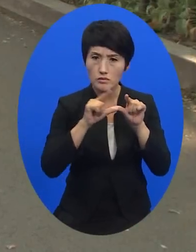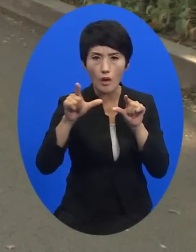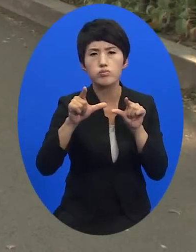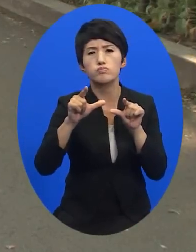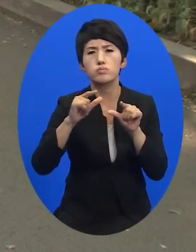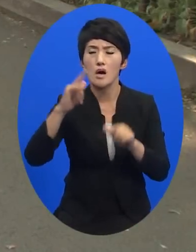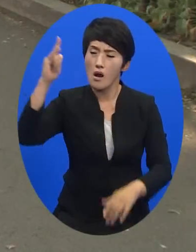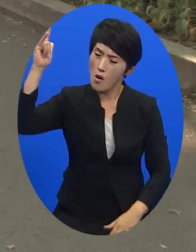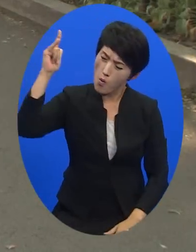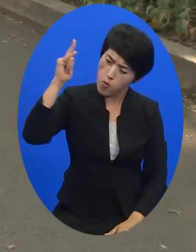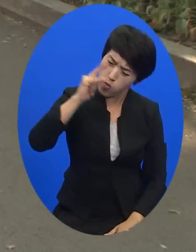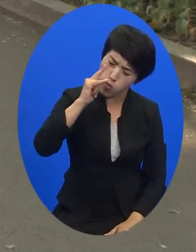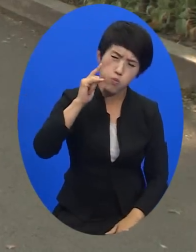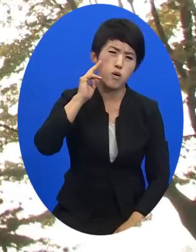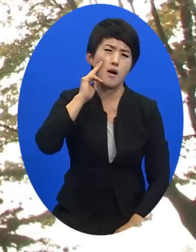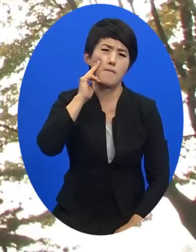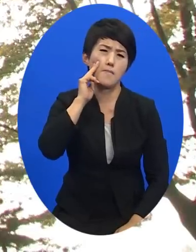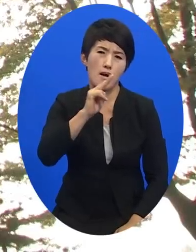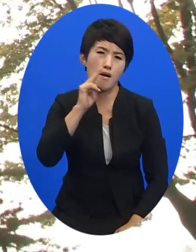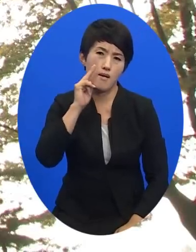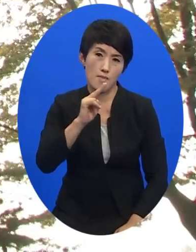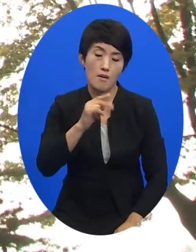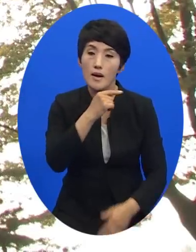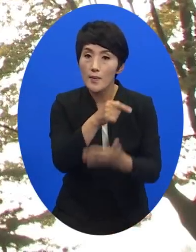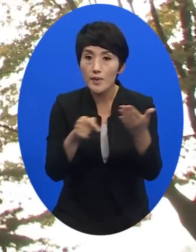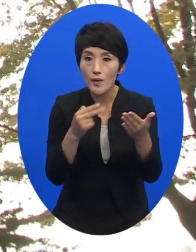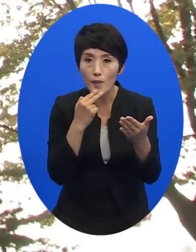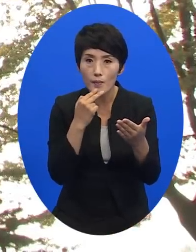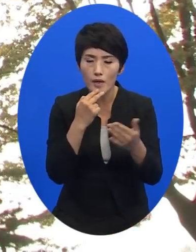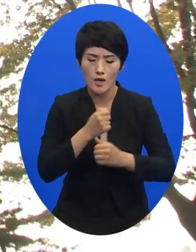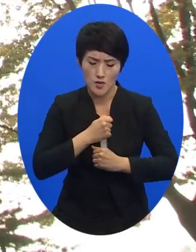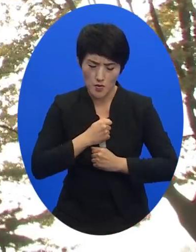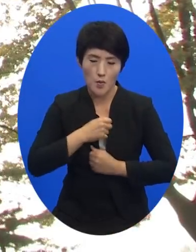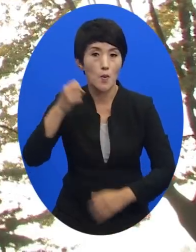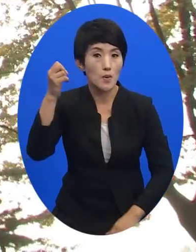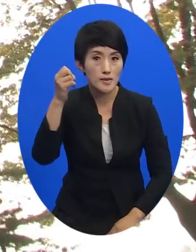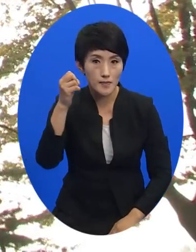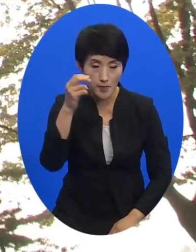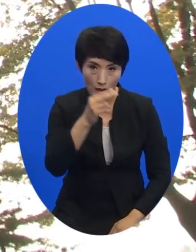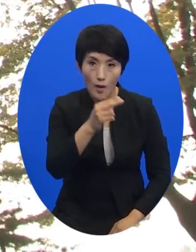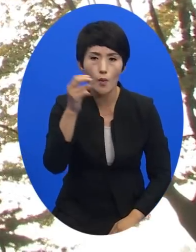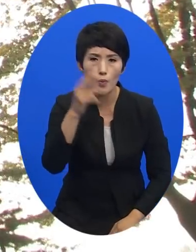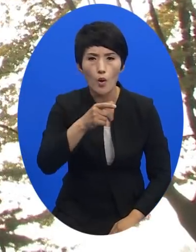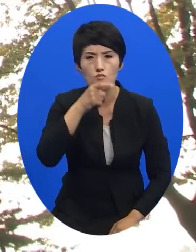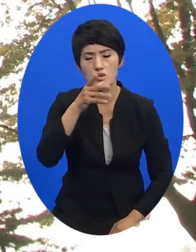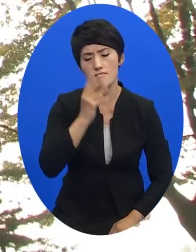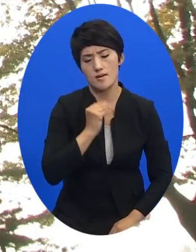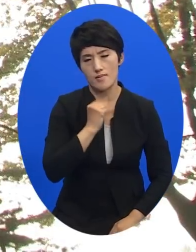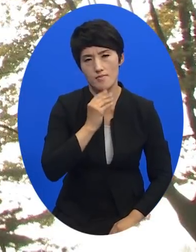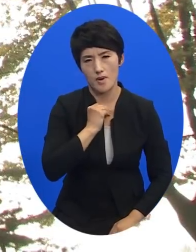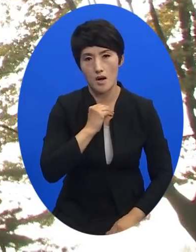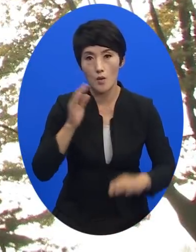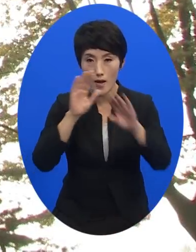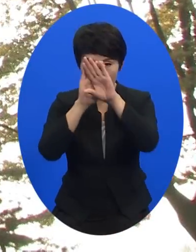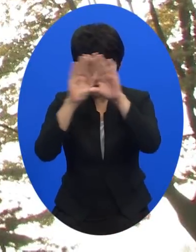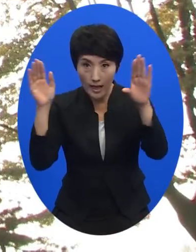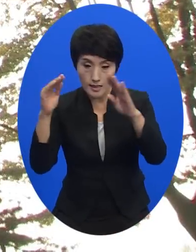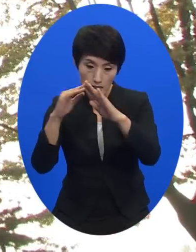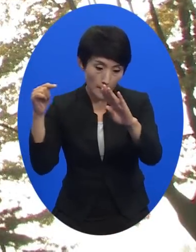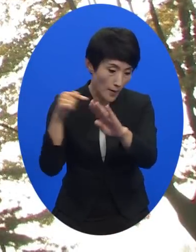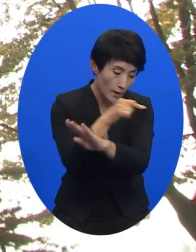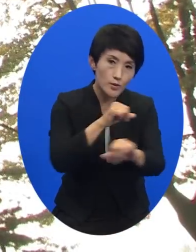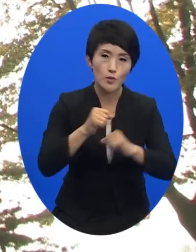폭염특보가 내려져 있는데요. 폭염으로 인한 피해가 없도록 평소보다 수분을 자주 섭취하고 한 낮에는 야외 활동을 자제하시는